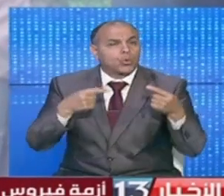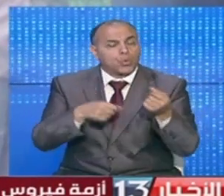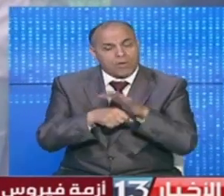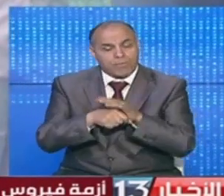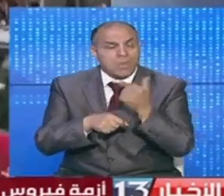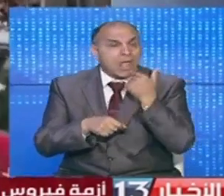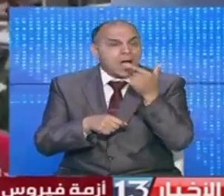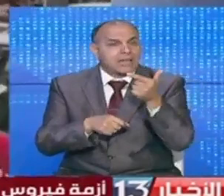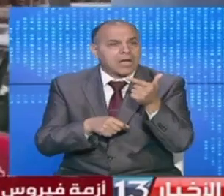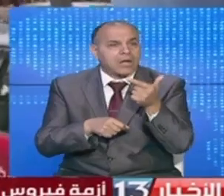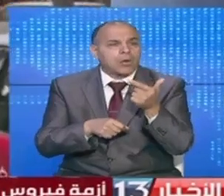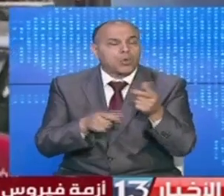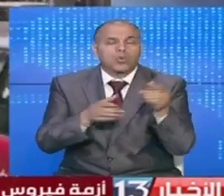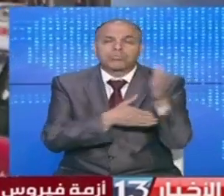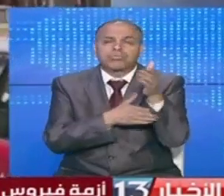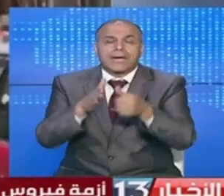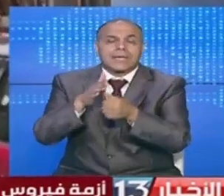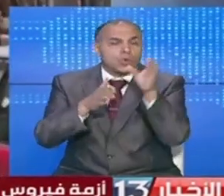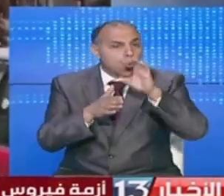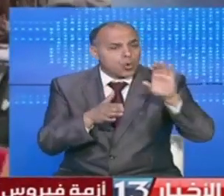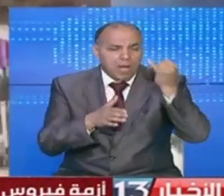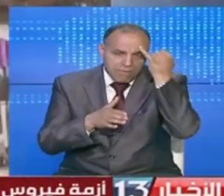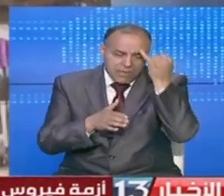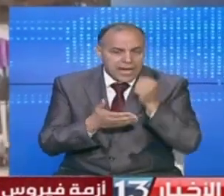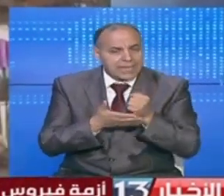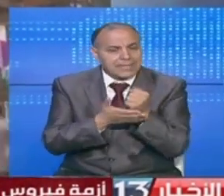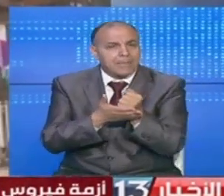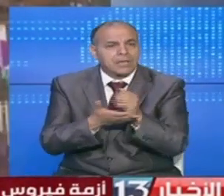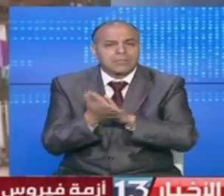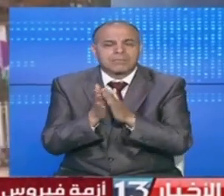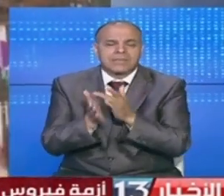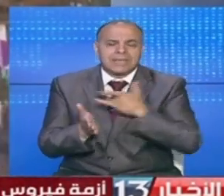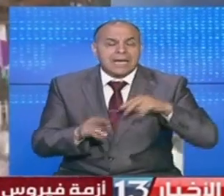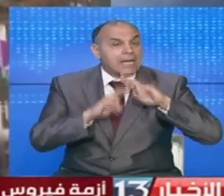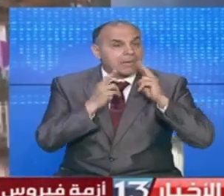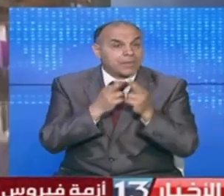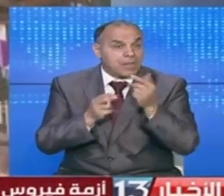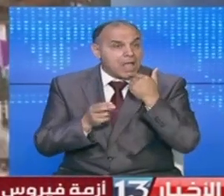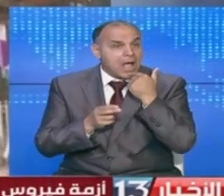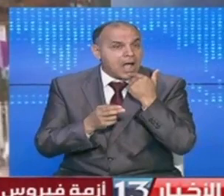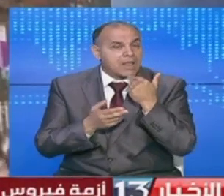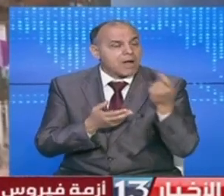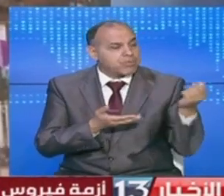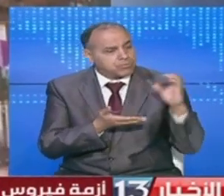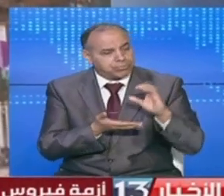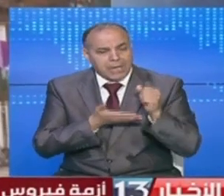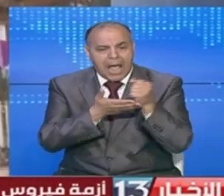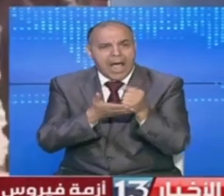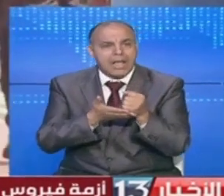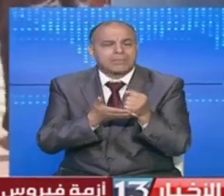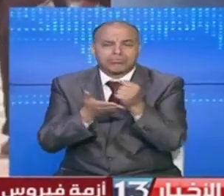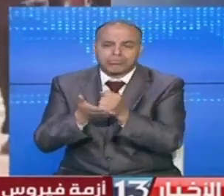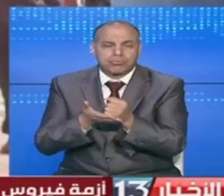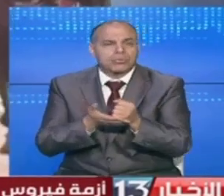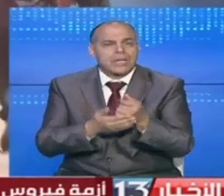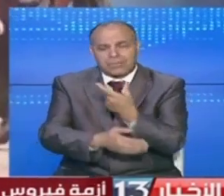الوباء، أطلق قادة الدول الأوروبية مبادرة بدعم من منظمة الصحة العالمية لجمع تبرعات لتمويل بحوث